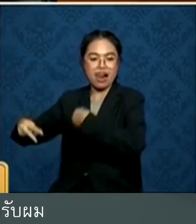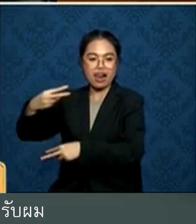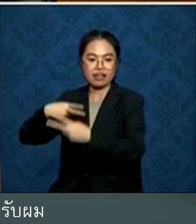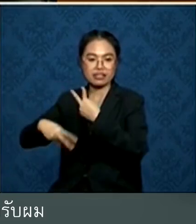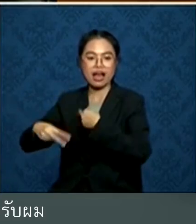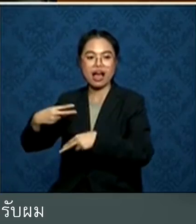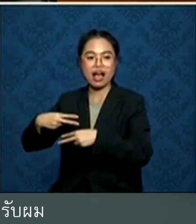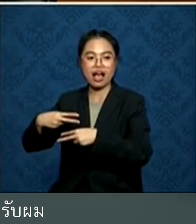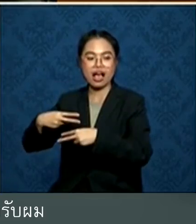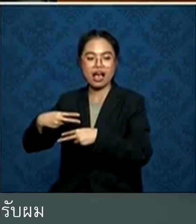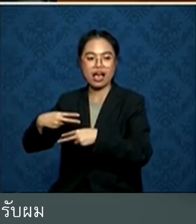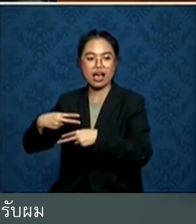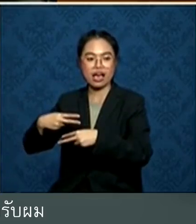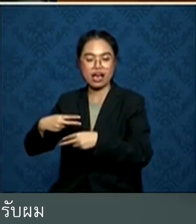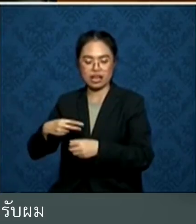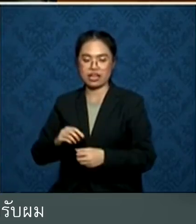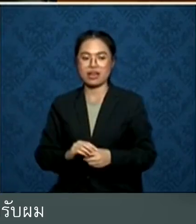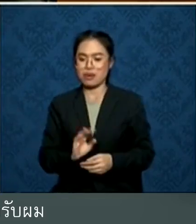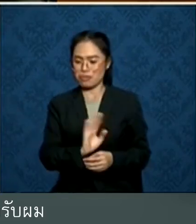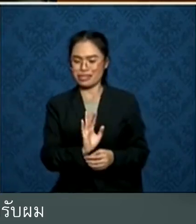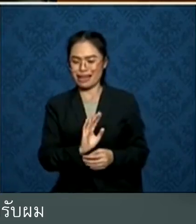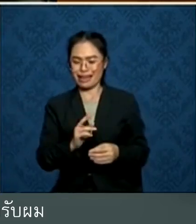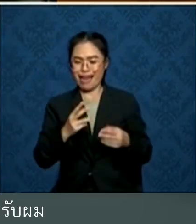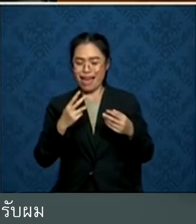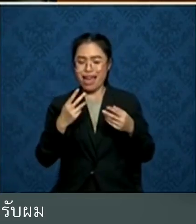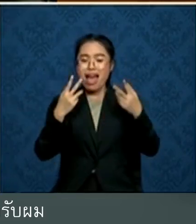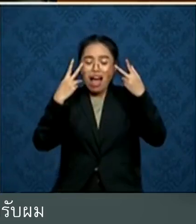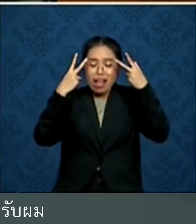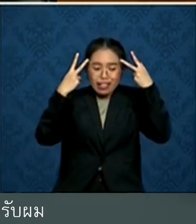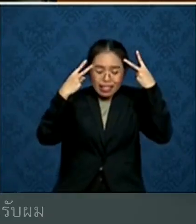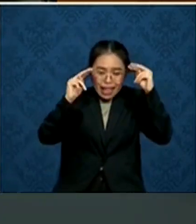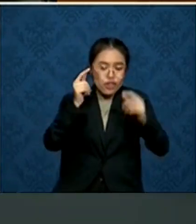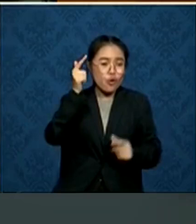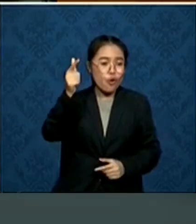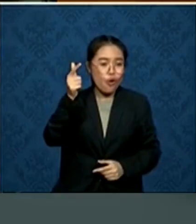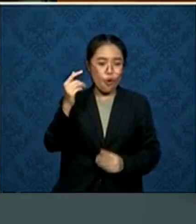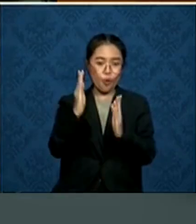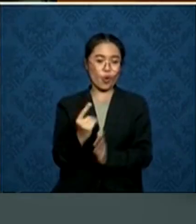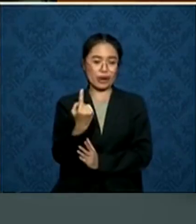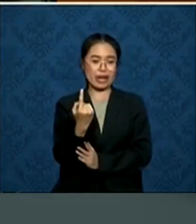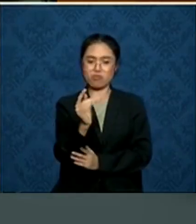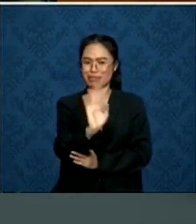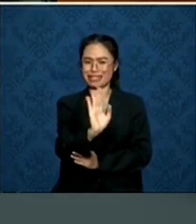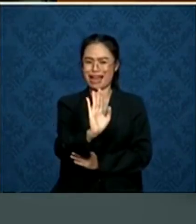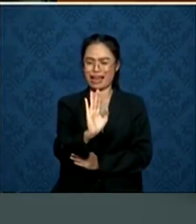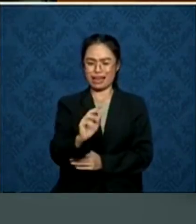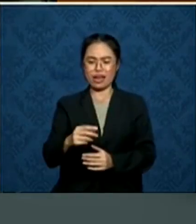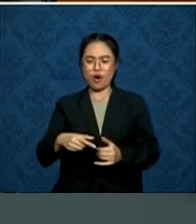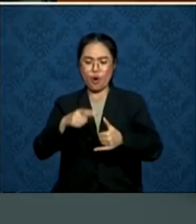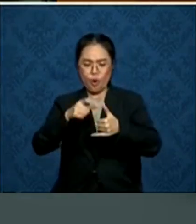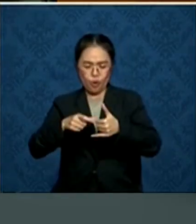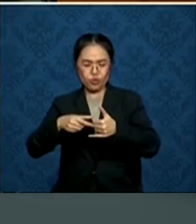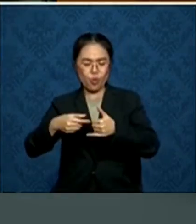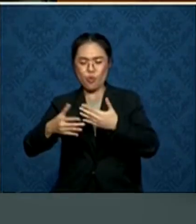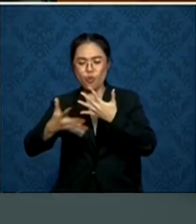รักษาไม่ใช่ท่านอดีตนายกทักษิณไปภคนเดียวมีคนจำนวนมากไปรักษา